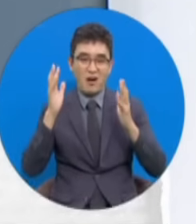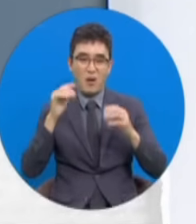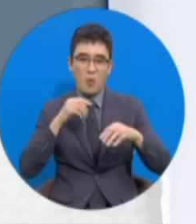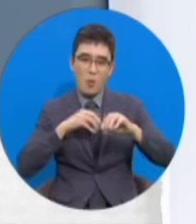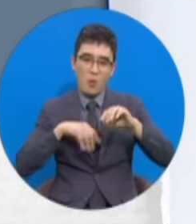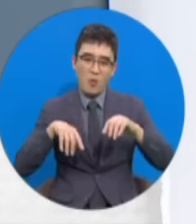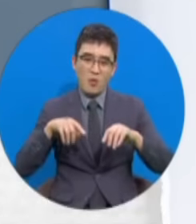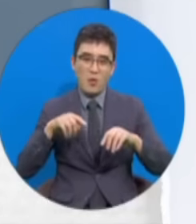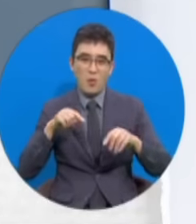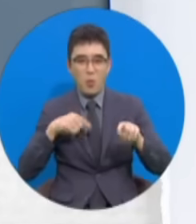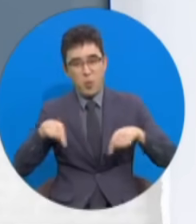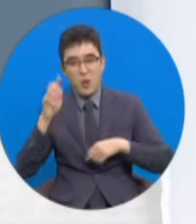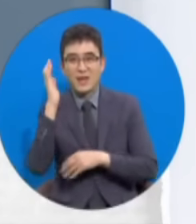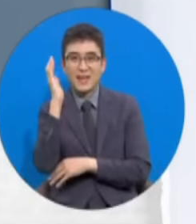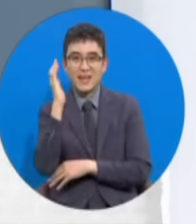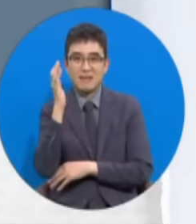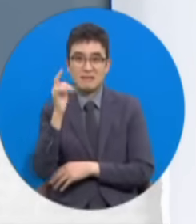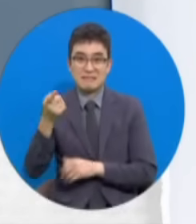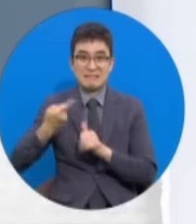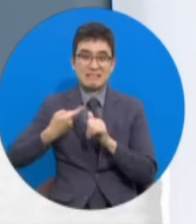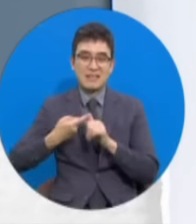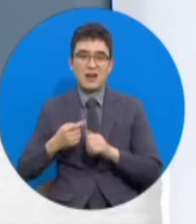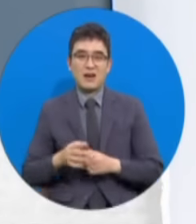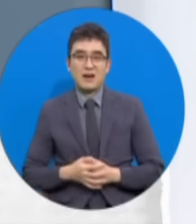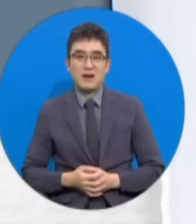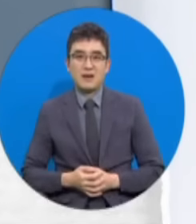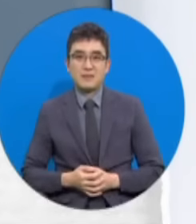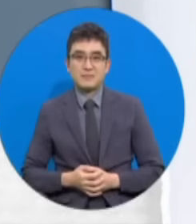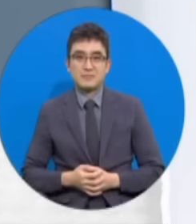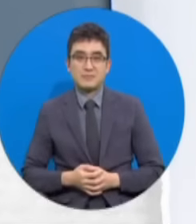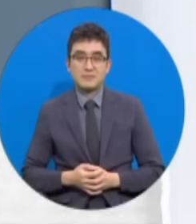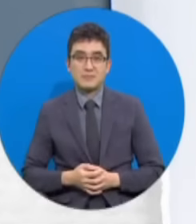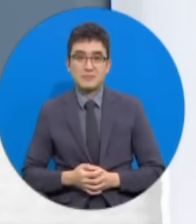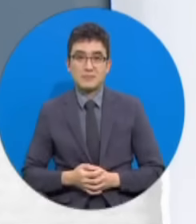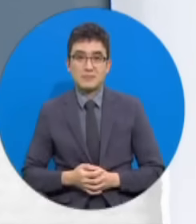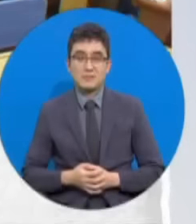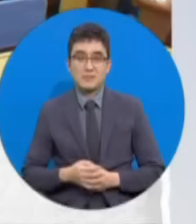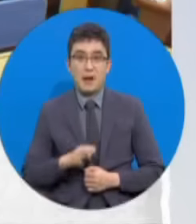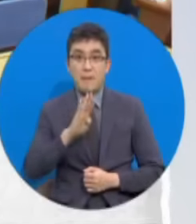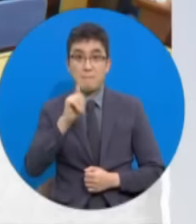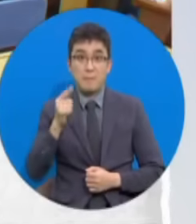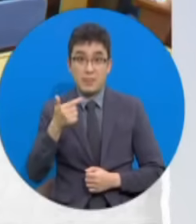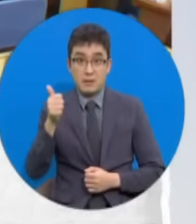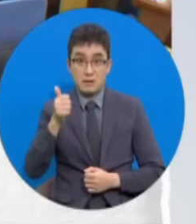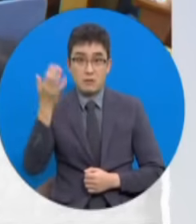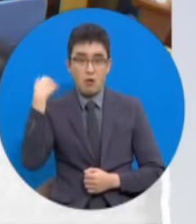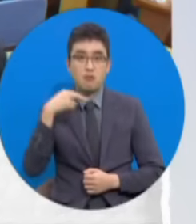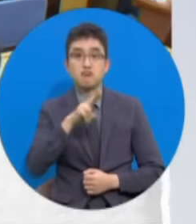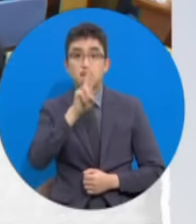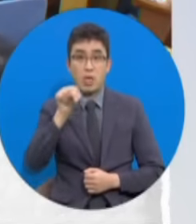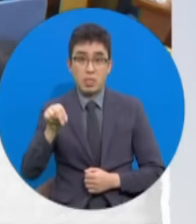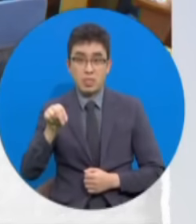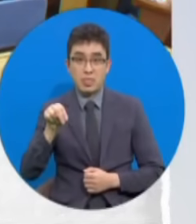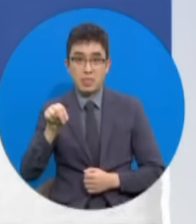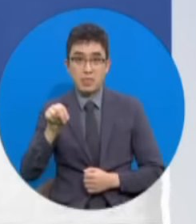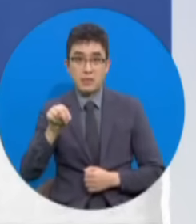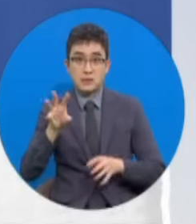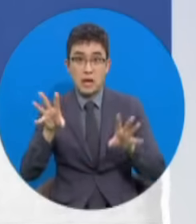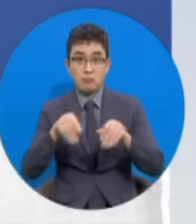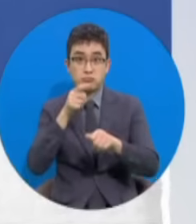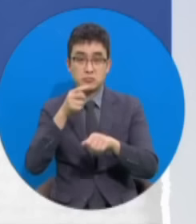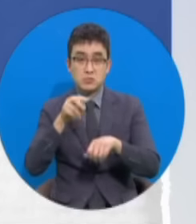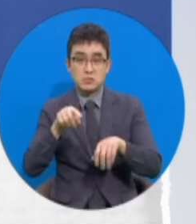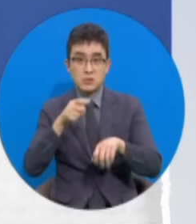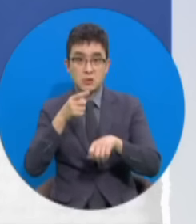반기문 총장 입장에서 봤을 때는 유엔 사무총장 아닙니까? 국제기구, 그 대한민국이 배출한 유엔 사무총장을